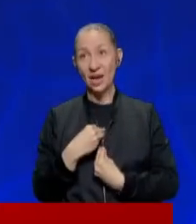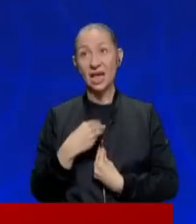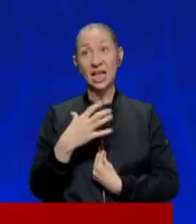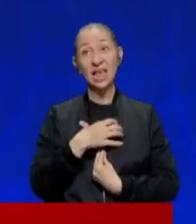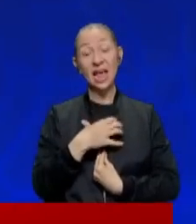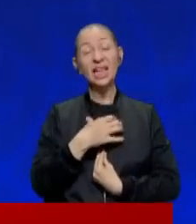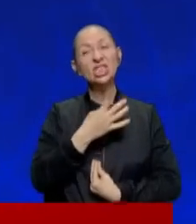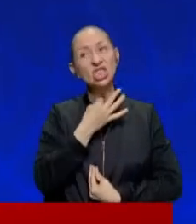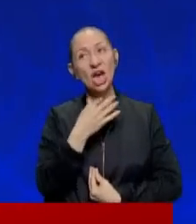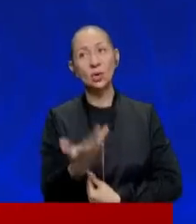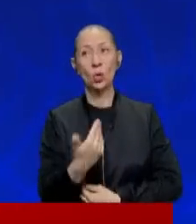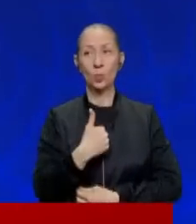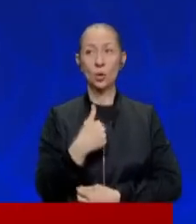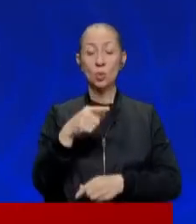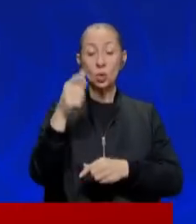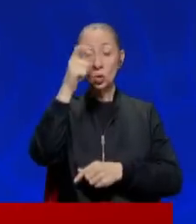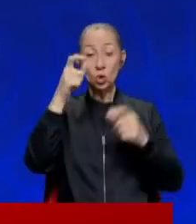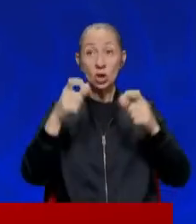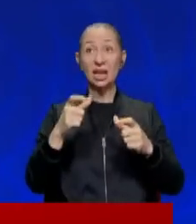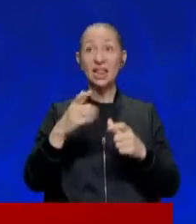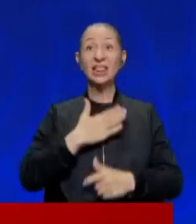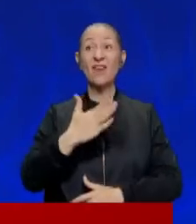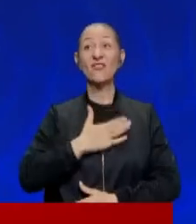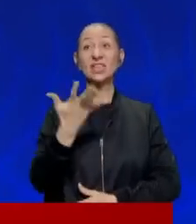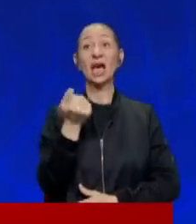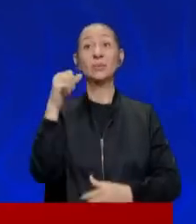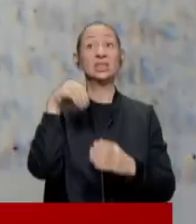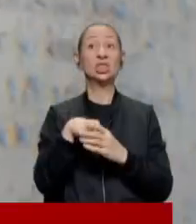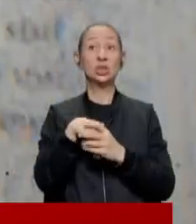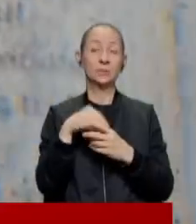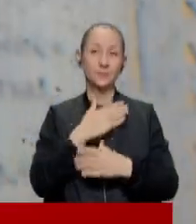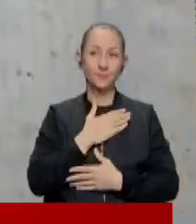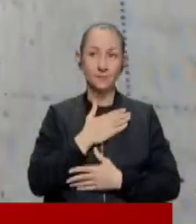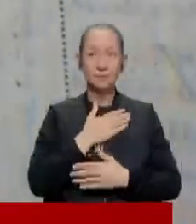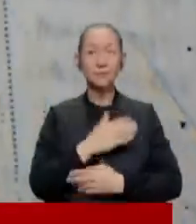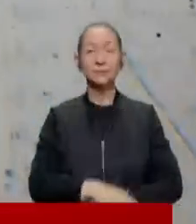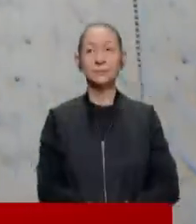kendilerinden rica ediyorum Bu ülkenin nefes alması için